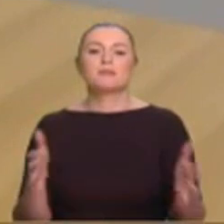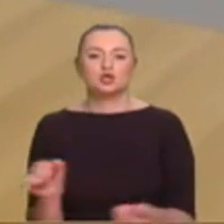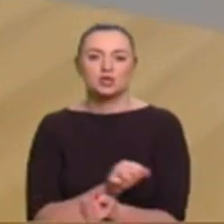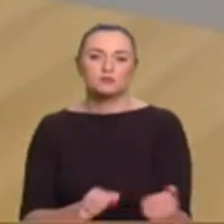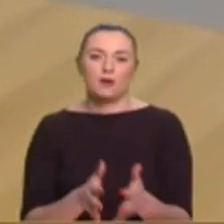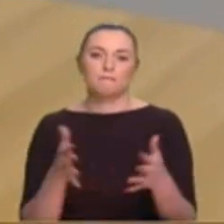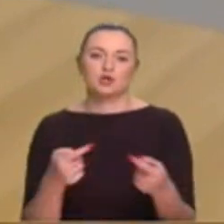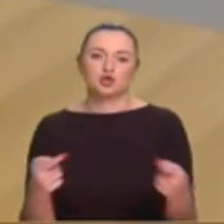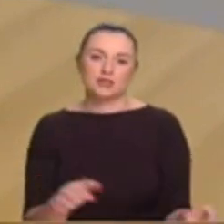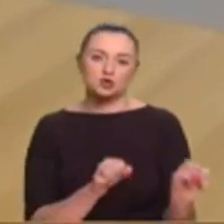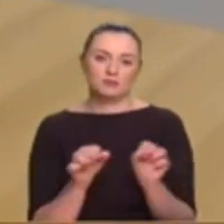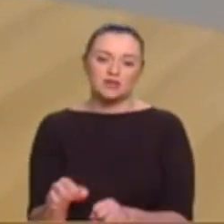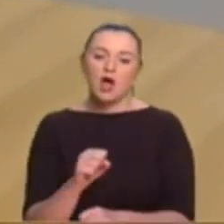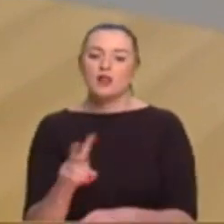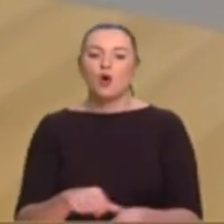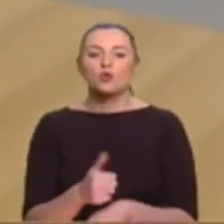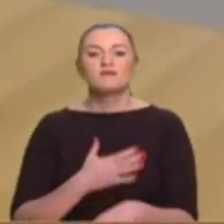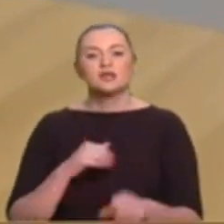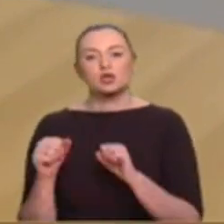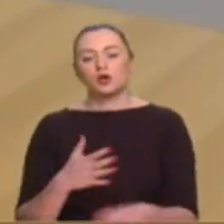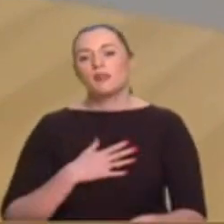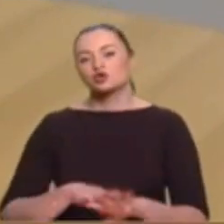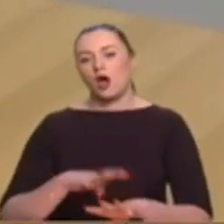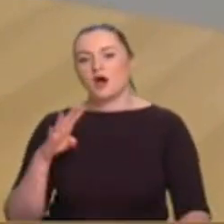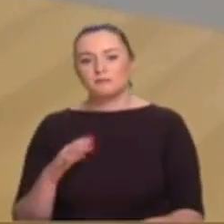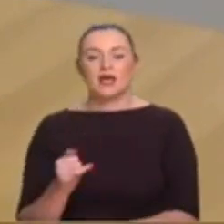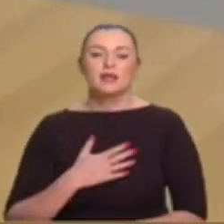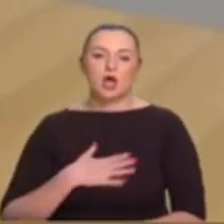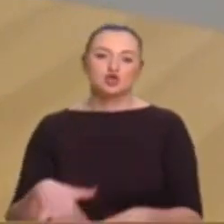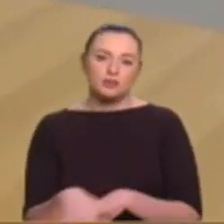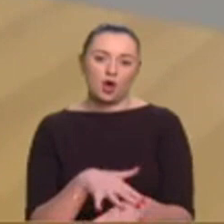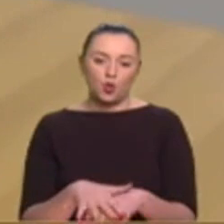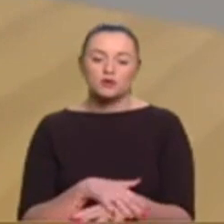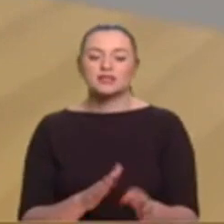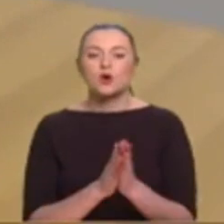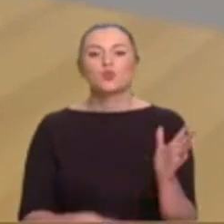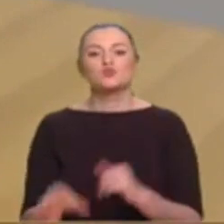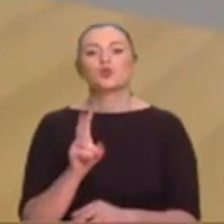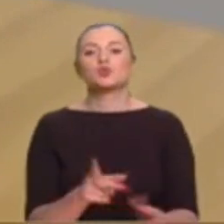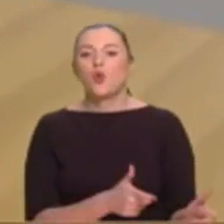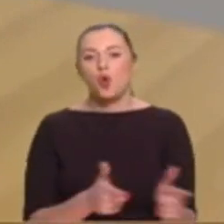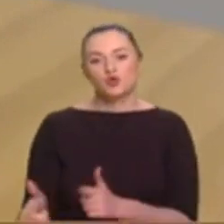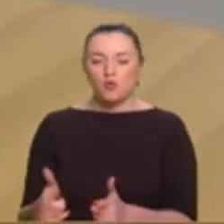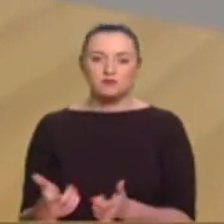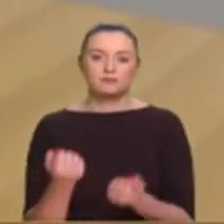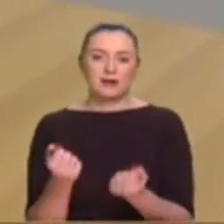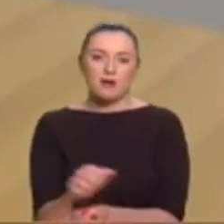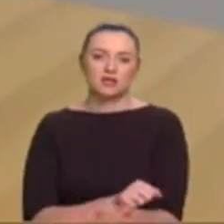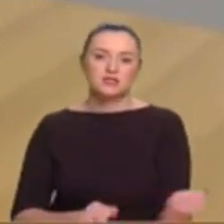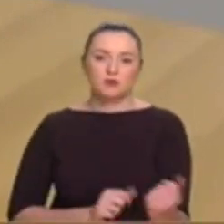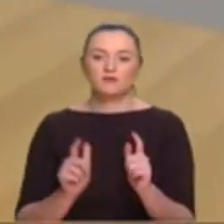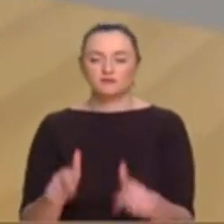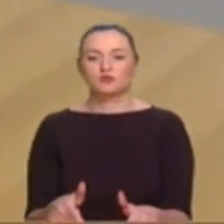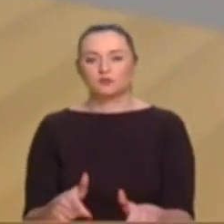більше засобів захисту. Але головний наш захист – наша армія і наш народ. Закликаю усіх, хто готовий тримати зброю, вступати до лав